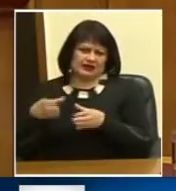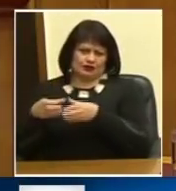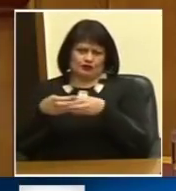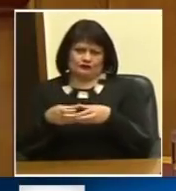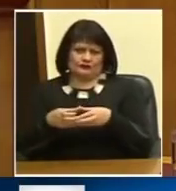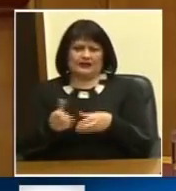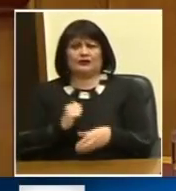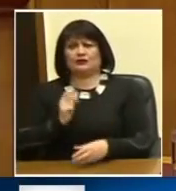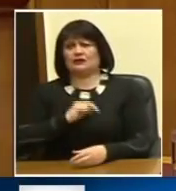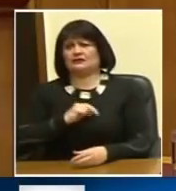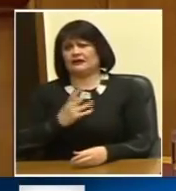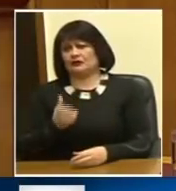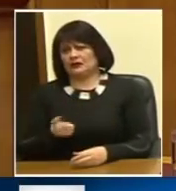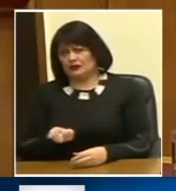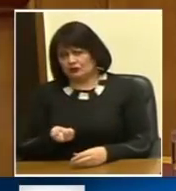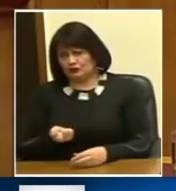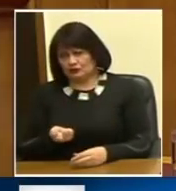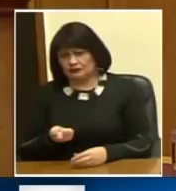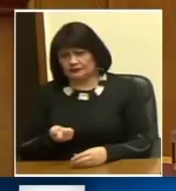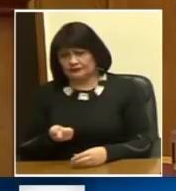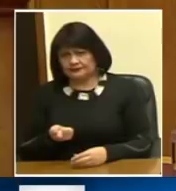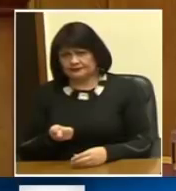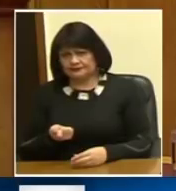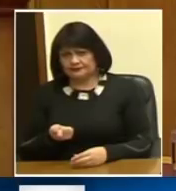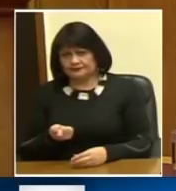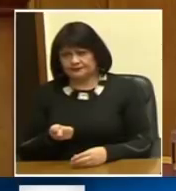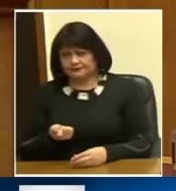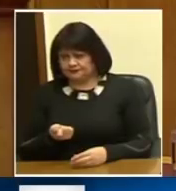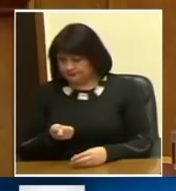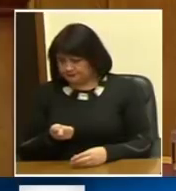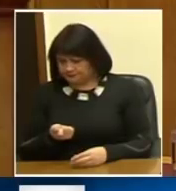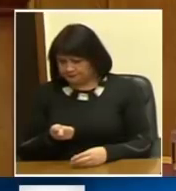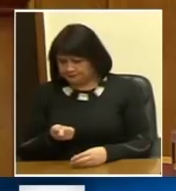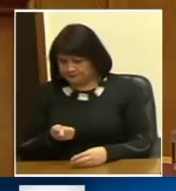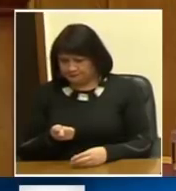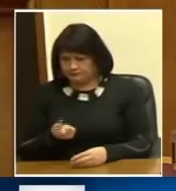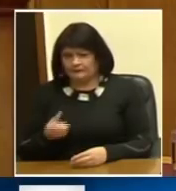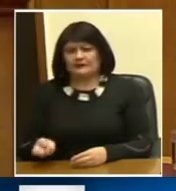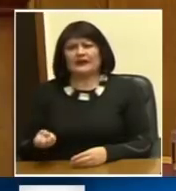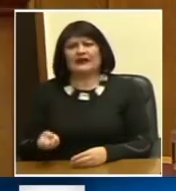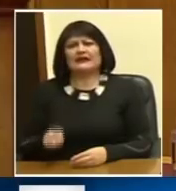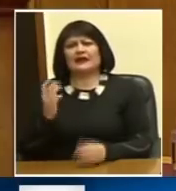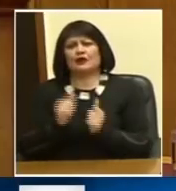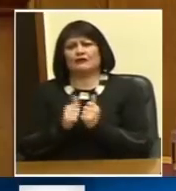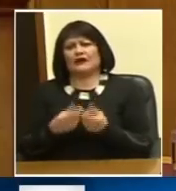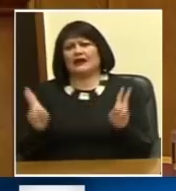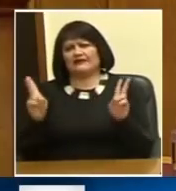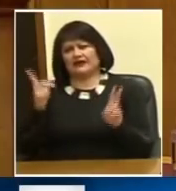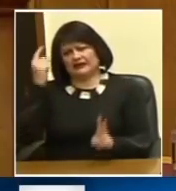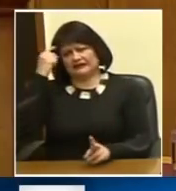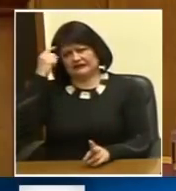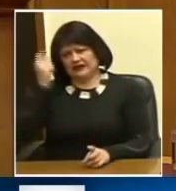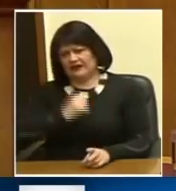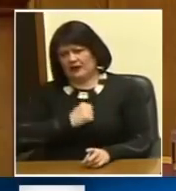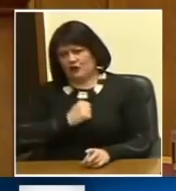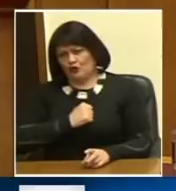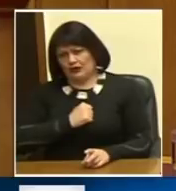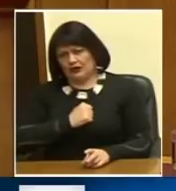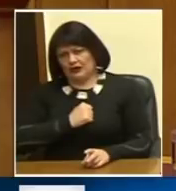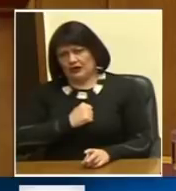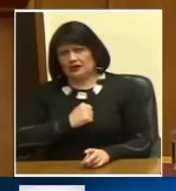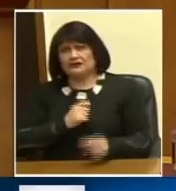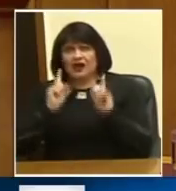ιδιωτικών συμφερόντων και σε σημασμένηση της ιδεολογίας του νεοφιλελευθερισμού που αποφασίζανε για τις τύχες του